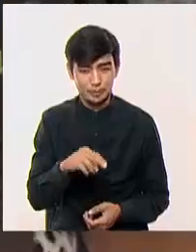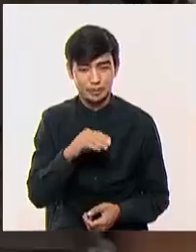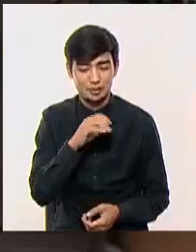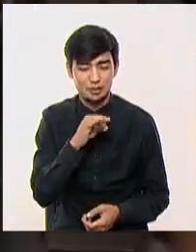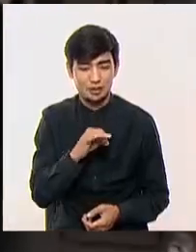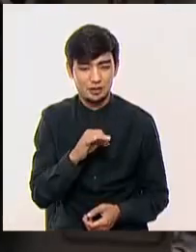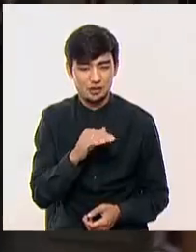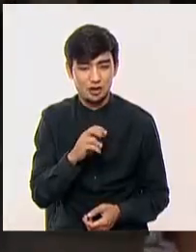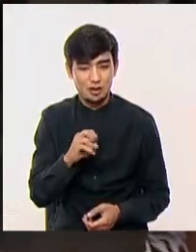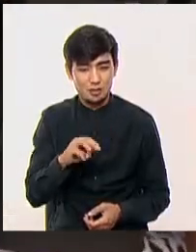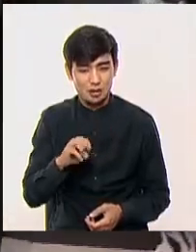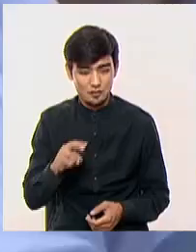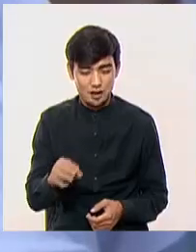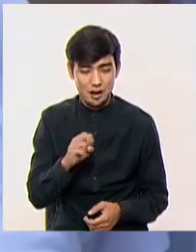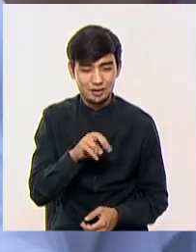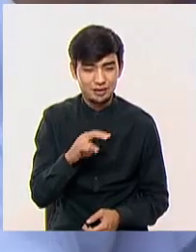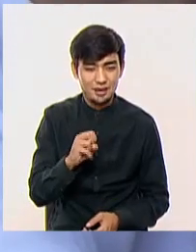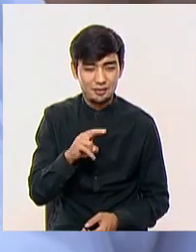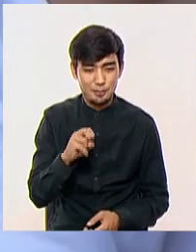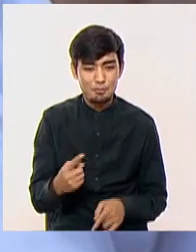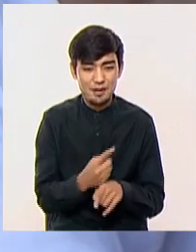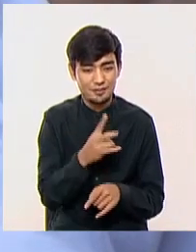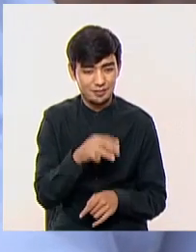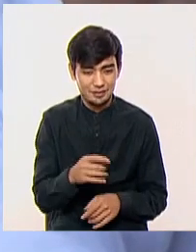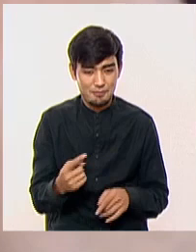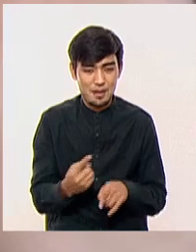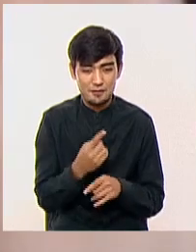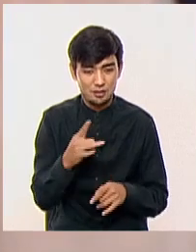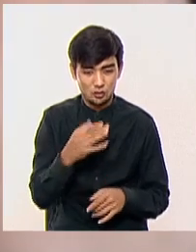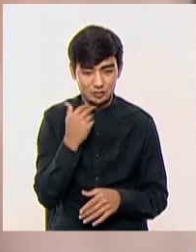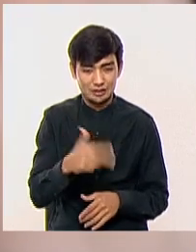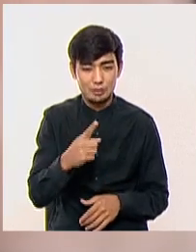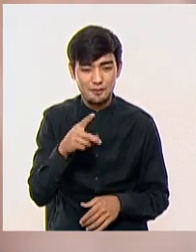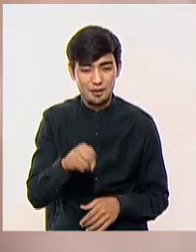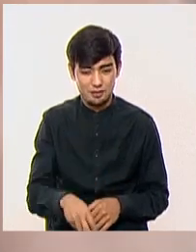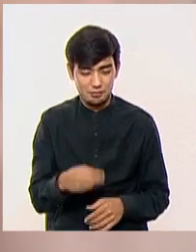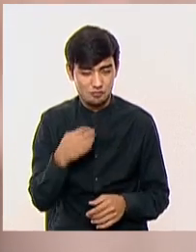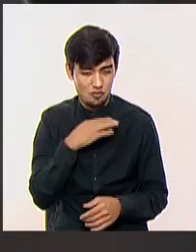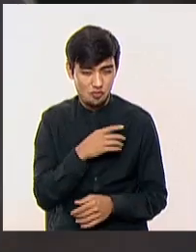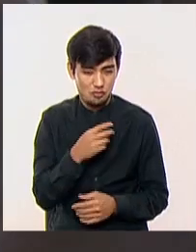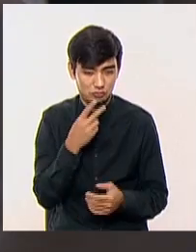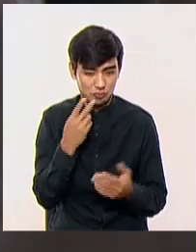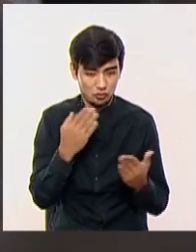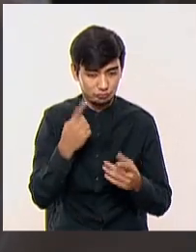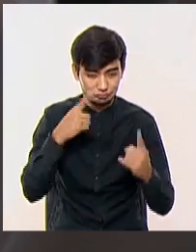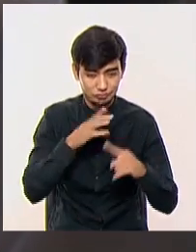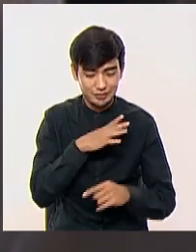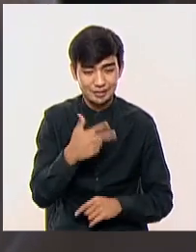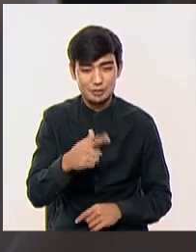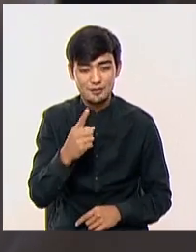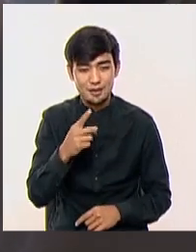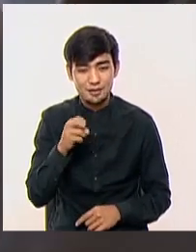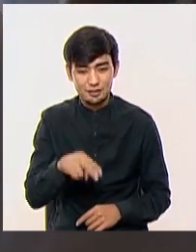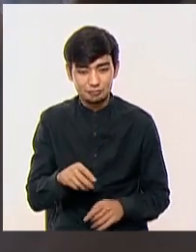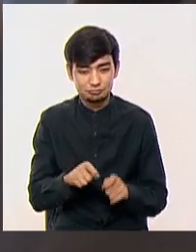Аманов операция алтына Адам первый но не единственный кинопроект 31 канала в целом же долю киновещания в эфире 31